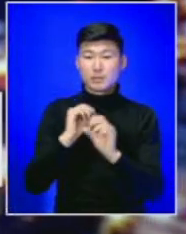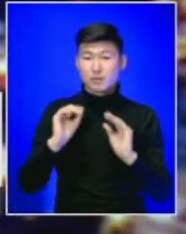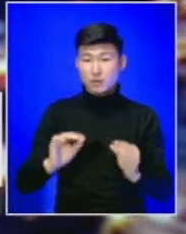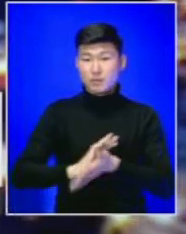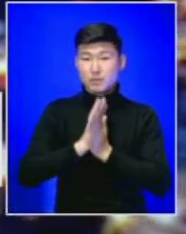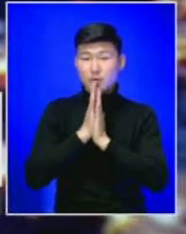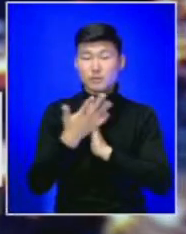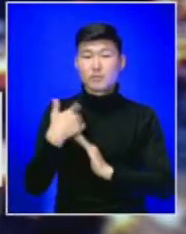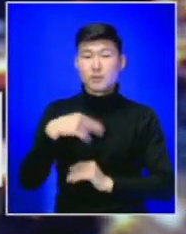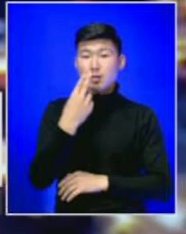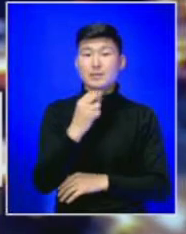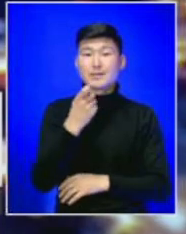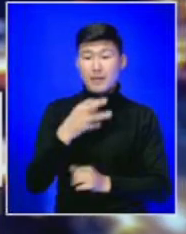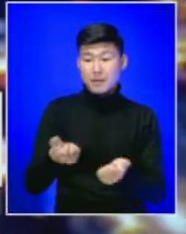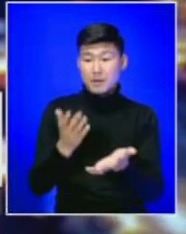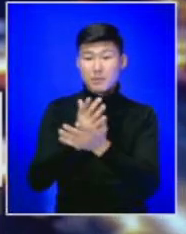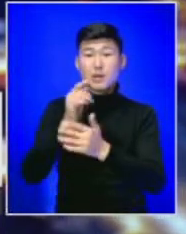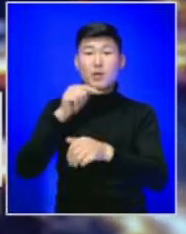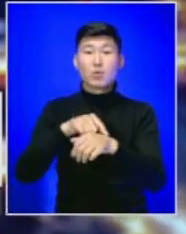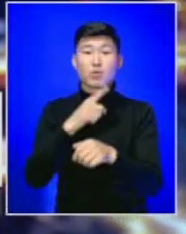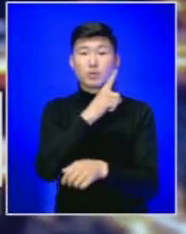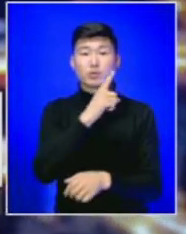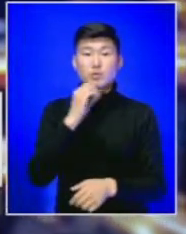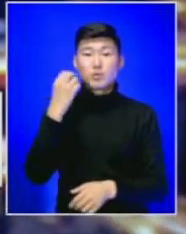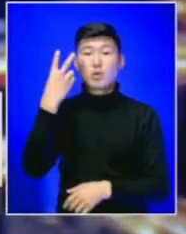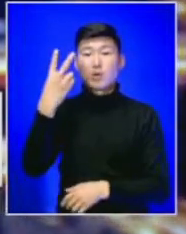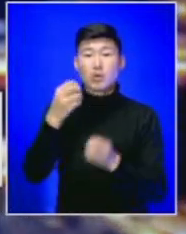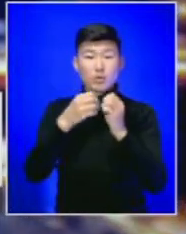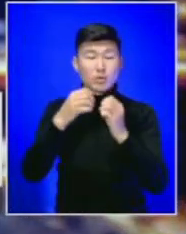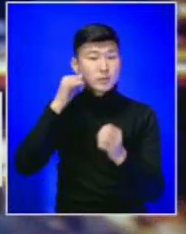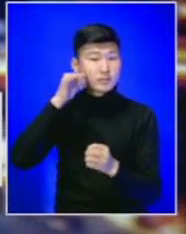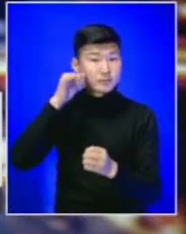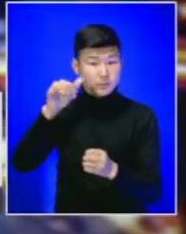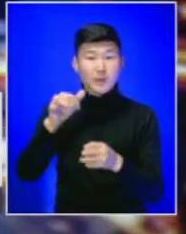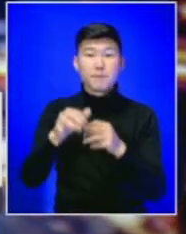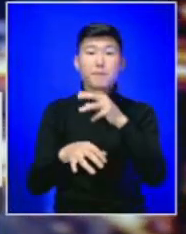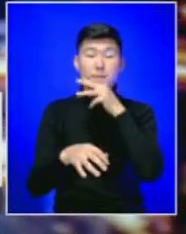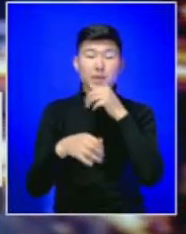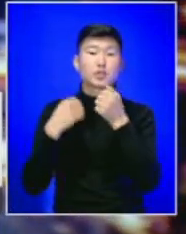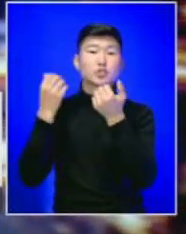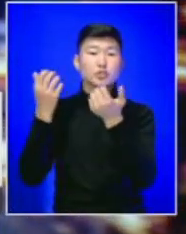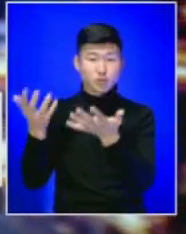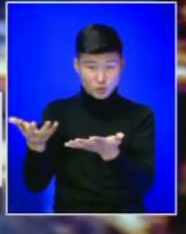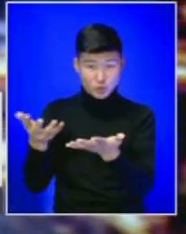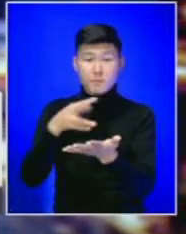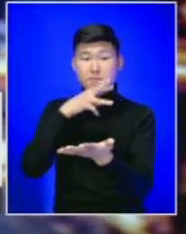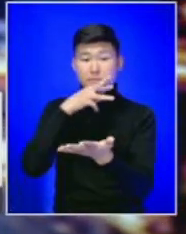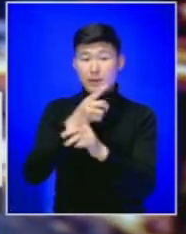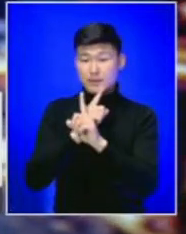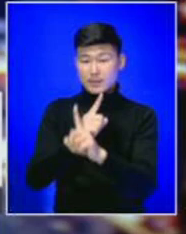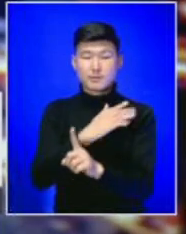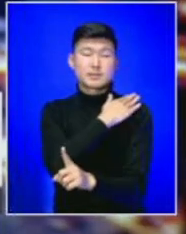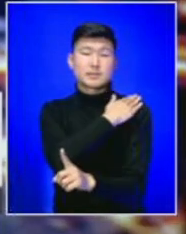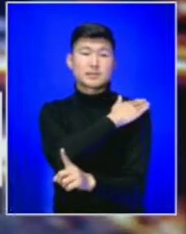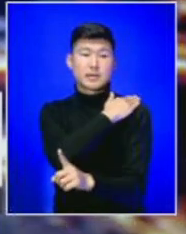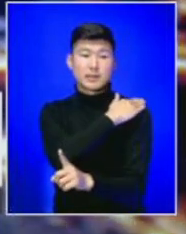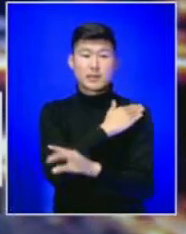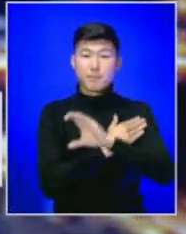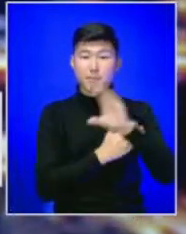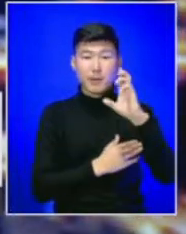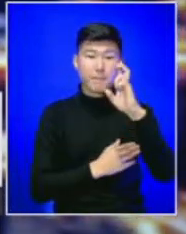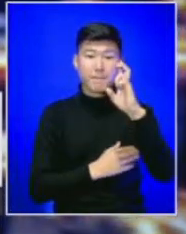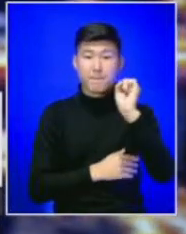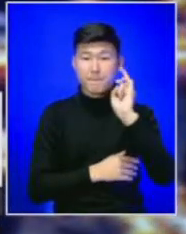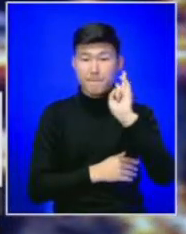иргэн цахим заллинд өртсөн тохиолдолд 102 тусгай дугаард холбогдож мэдээлэл өгнө. Мэдээллийн дагуу цагдаагийн авлага банкудтай